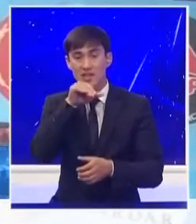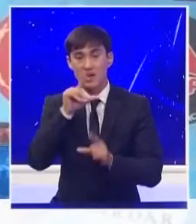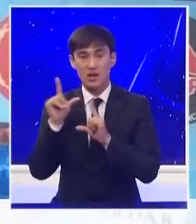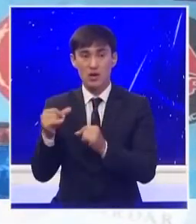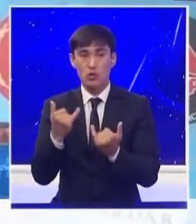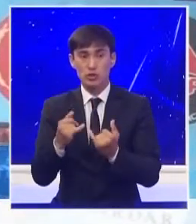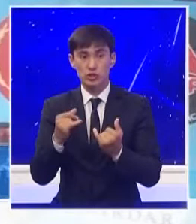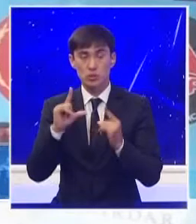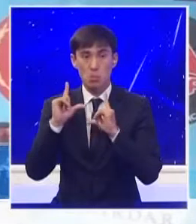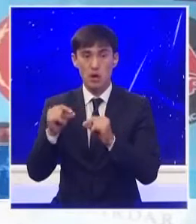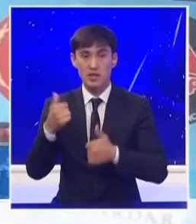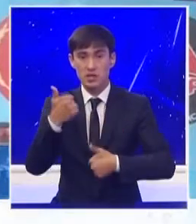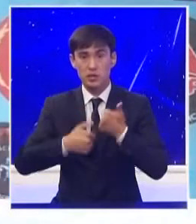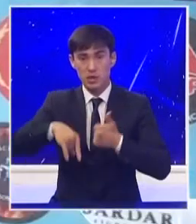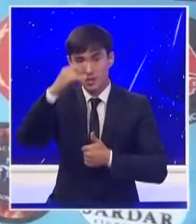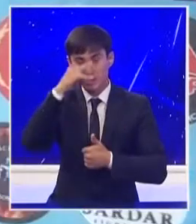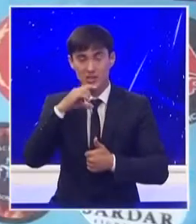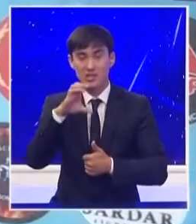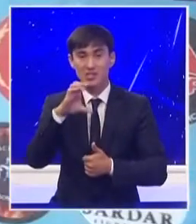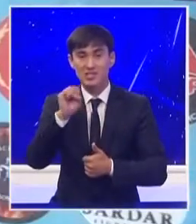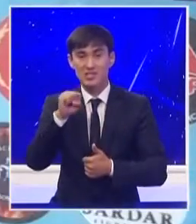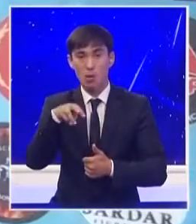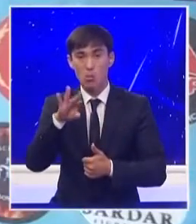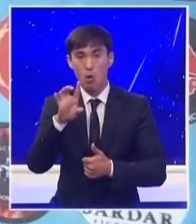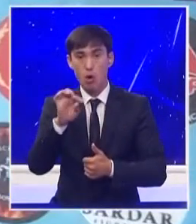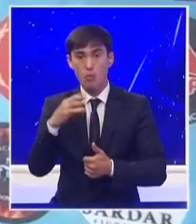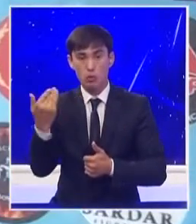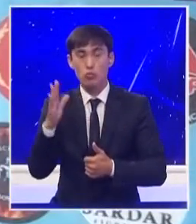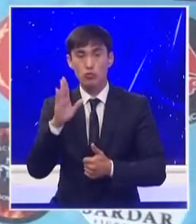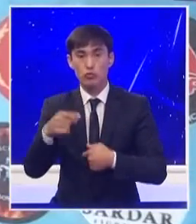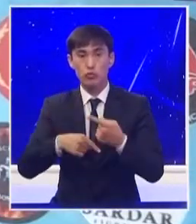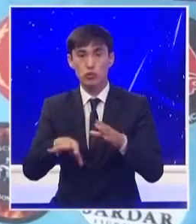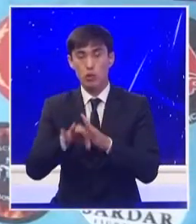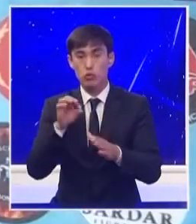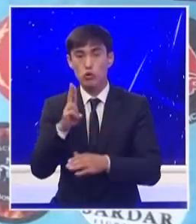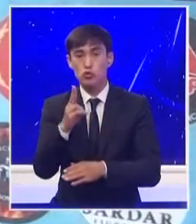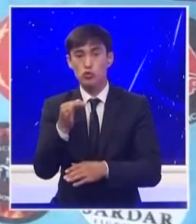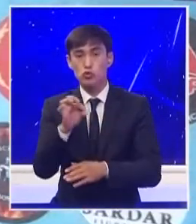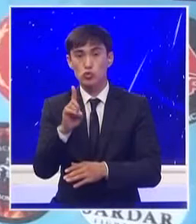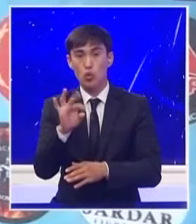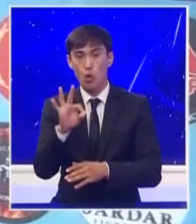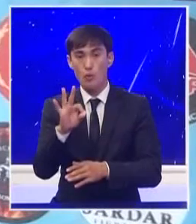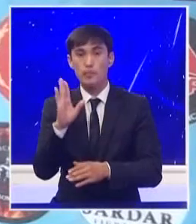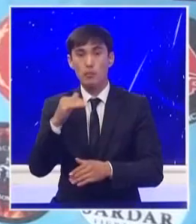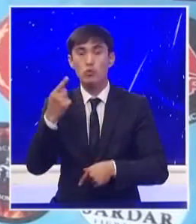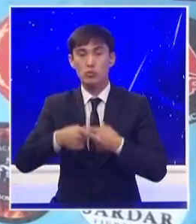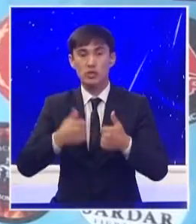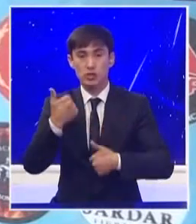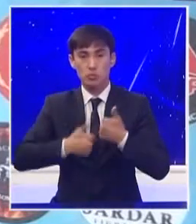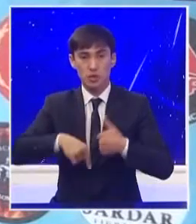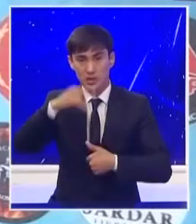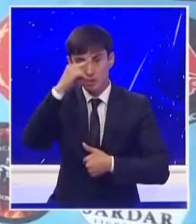Он сейчас поедет на чемпионат Казахстана по самбо, потом у него будет отбор по дзюдо, и дай бог, на чемпионат Казахстана по